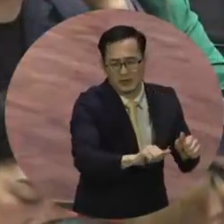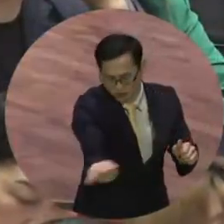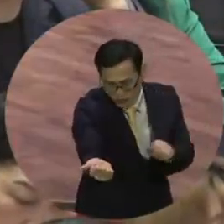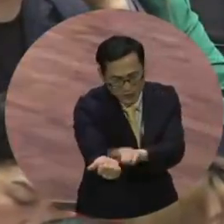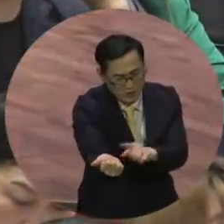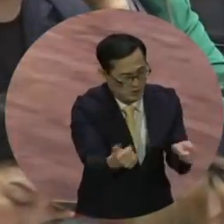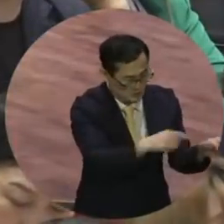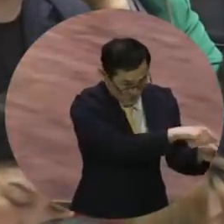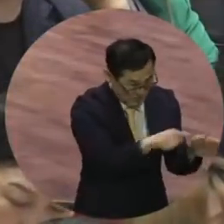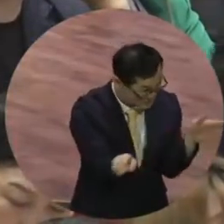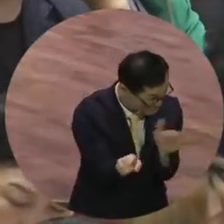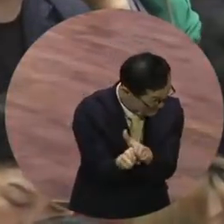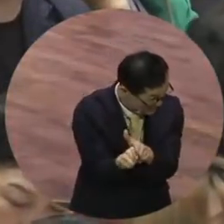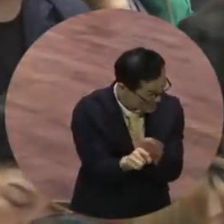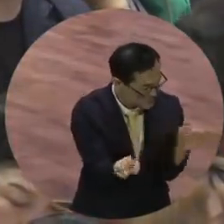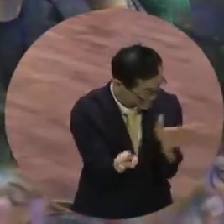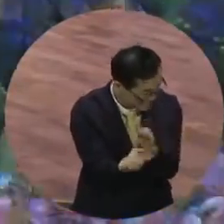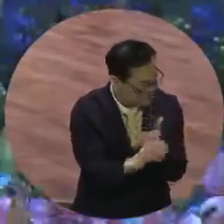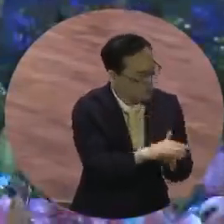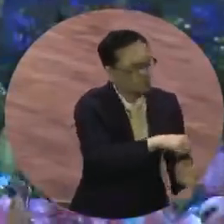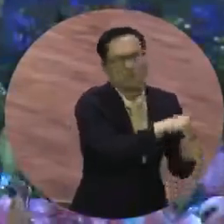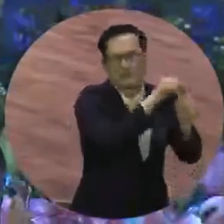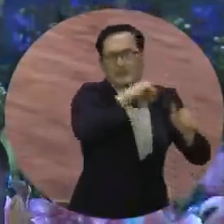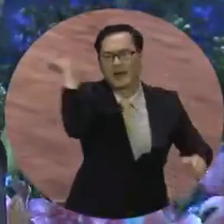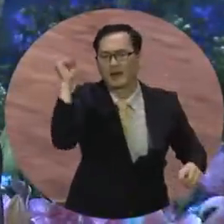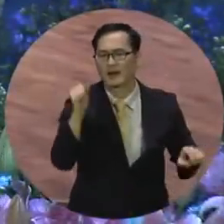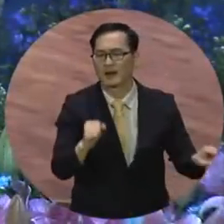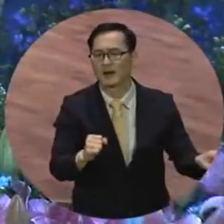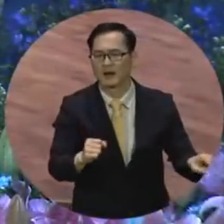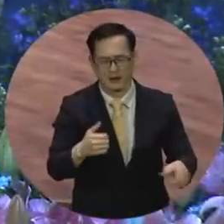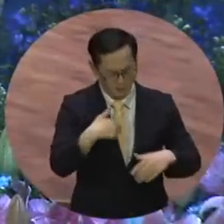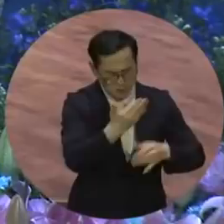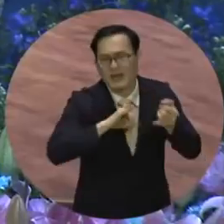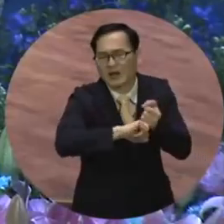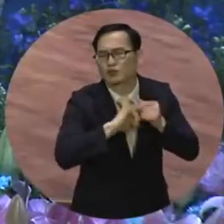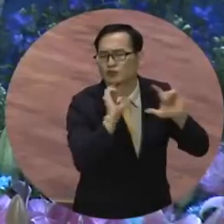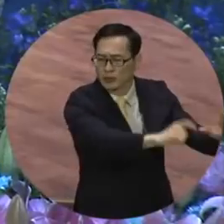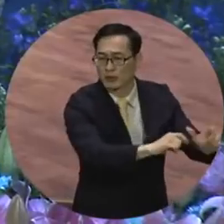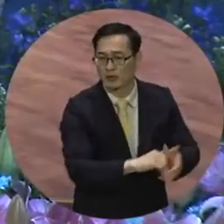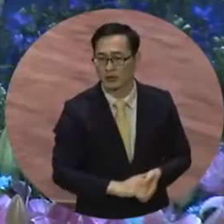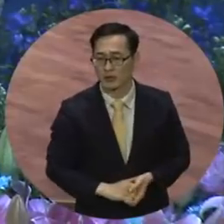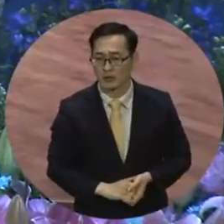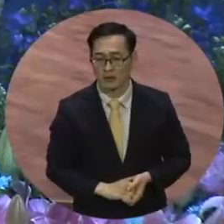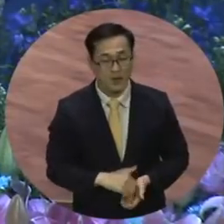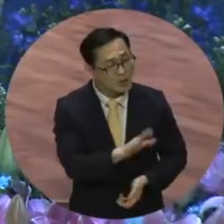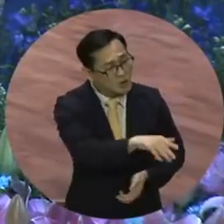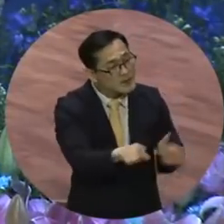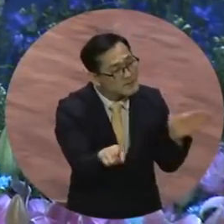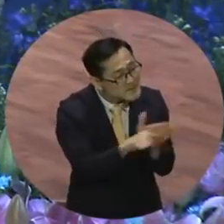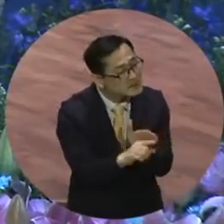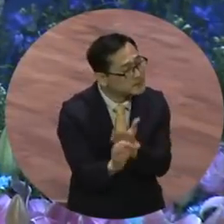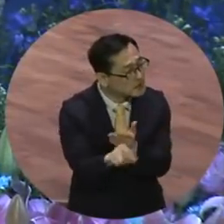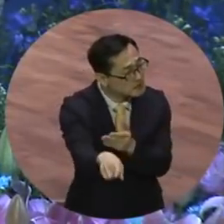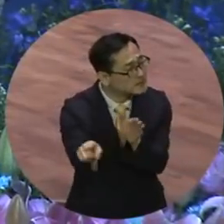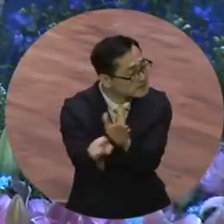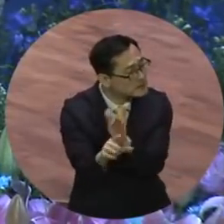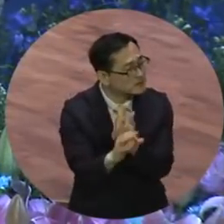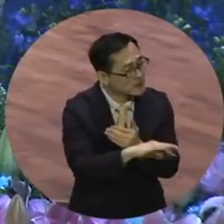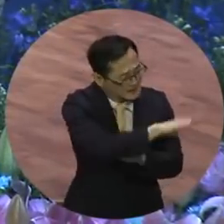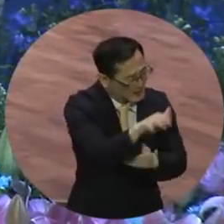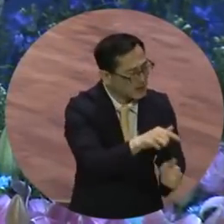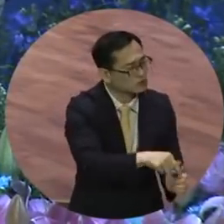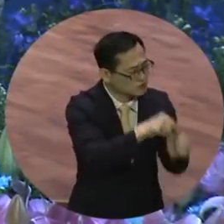구원의 길을 열어놨어요. 그리고 이런 영적 진리를 뭐 이제는 믿기만 하면 믿는